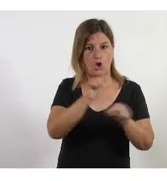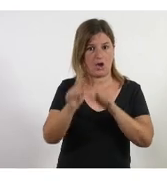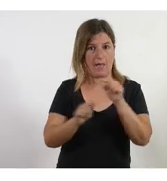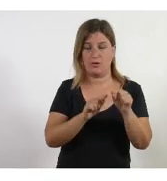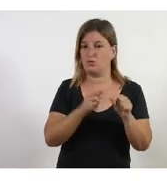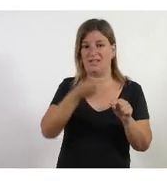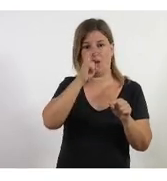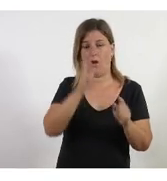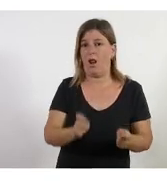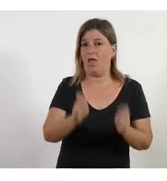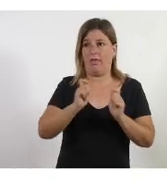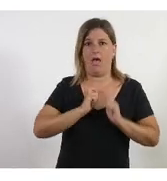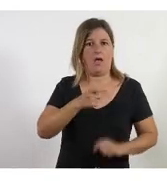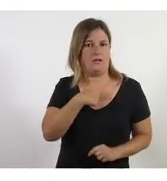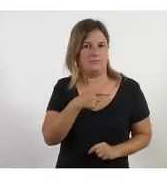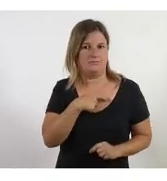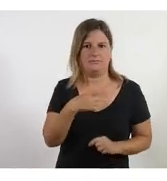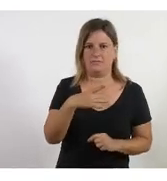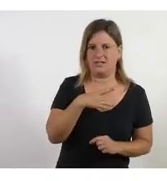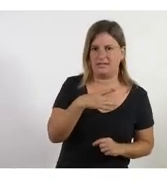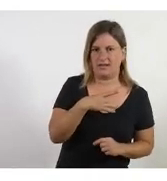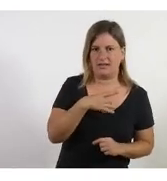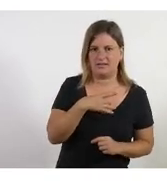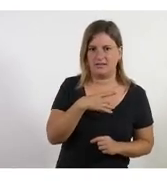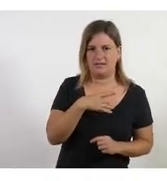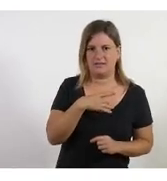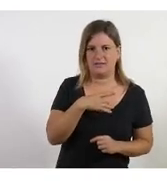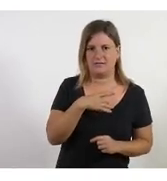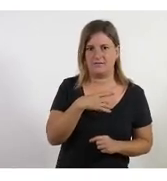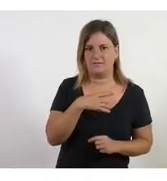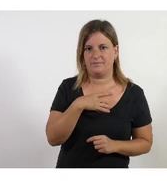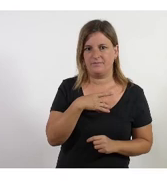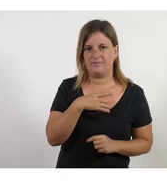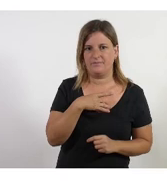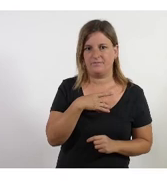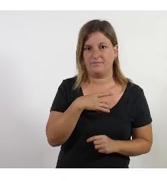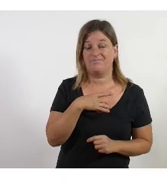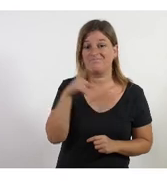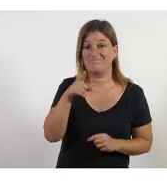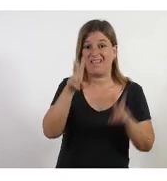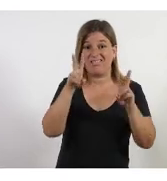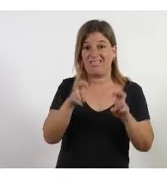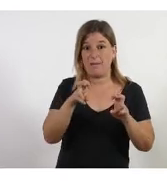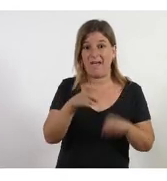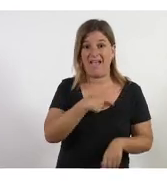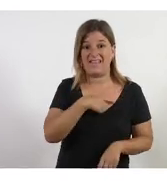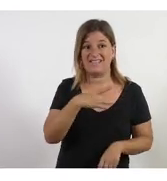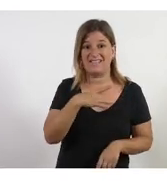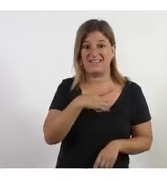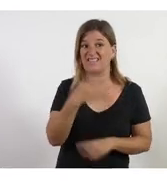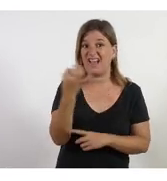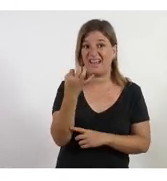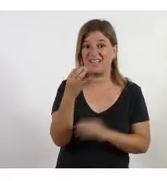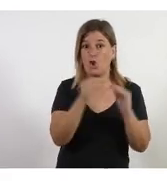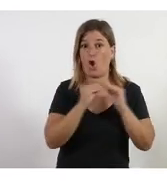també. Què tenen en comú aquestes grans incerteses? La complexitat. Per què la complexitat?